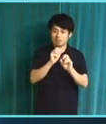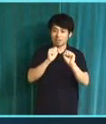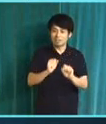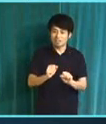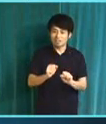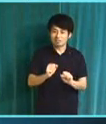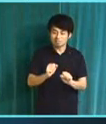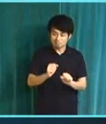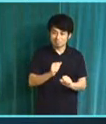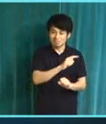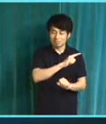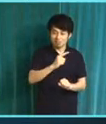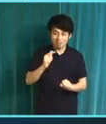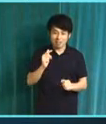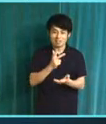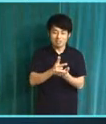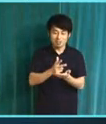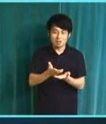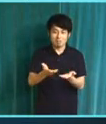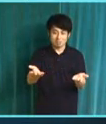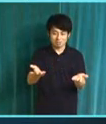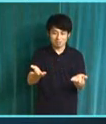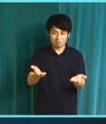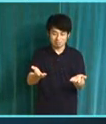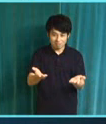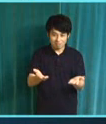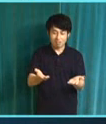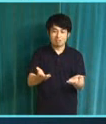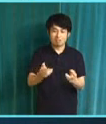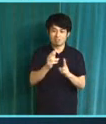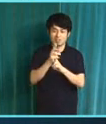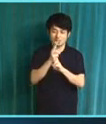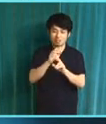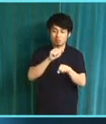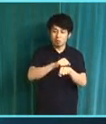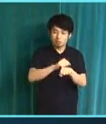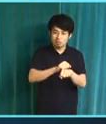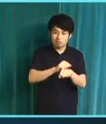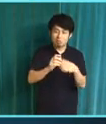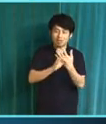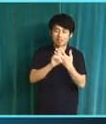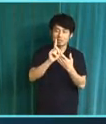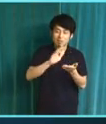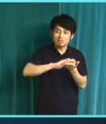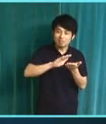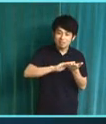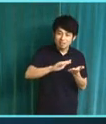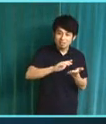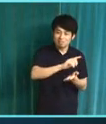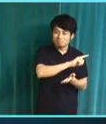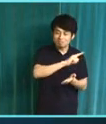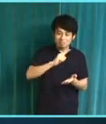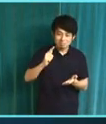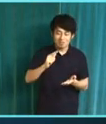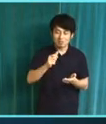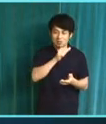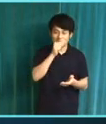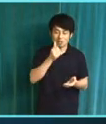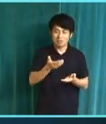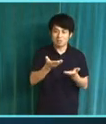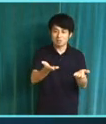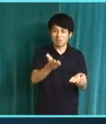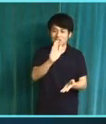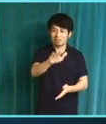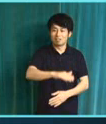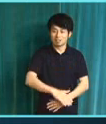明をさせていただいたりとか、うん、あとは、忍者の、まあ、忍具ですね、 はい、 そういったものをご紹介させていただく、まあ、プロローグというエ